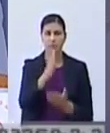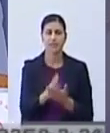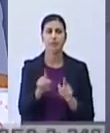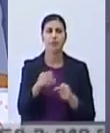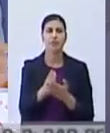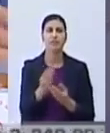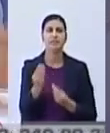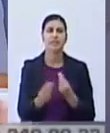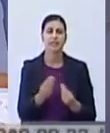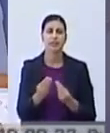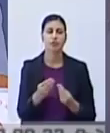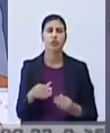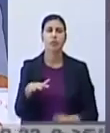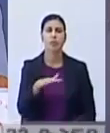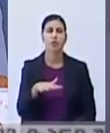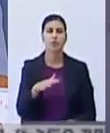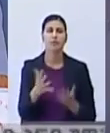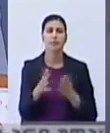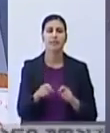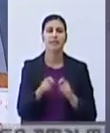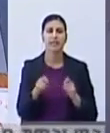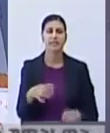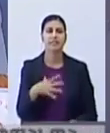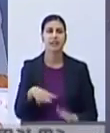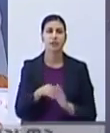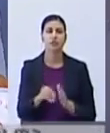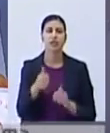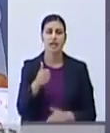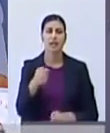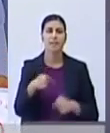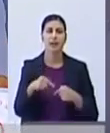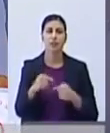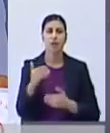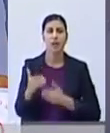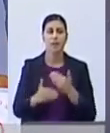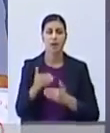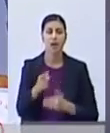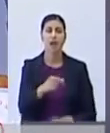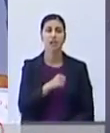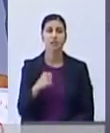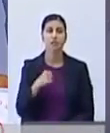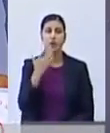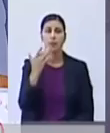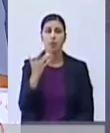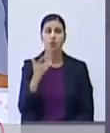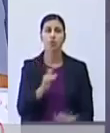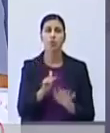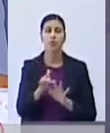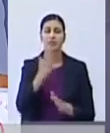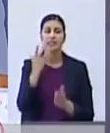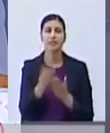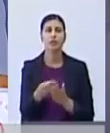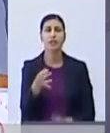მოვალეობაცა სათამაშო მოედნები უფრო მეტი გაიხსნა საქართველოს უფრო კარგი ფეხბურთელები წამოვიდნენ, ის პოლიტიკურ მოღვაწეობას